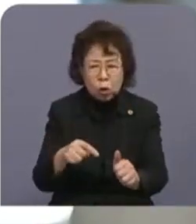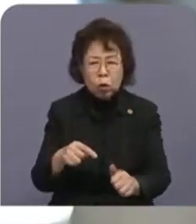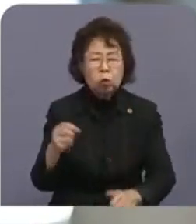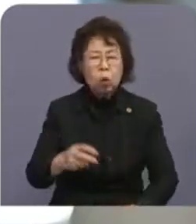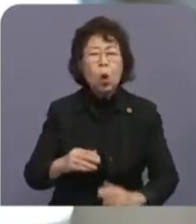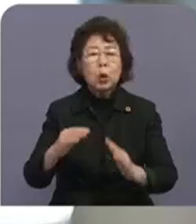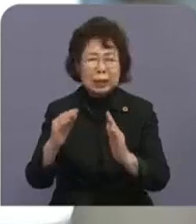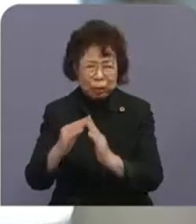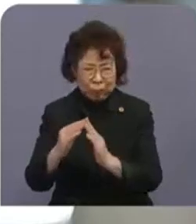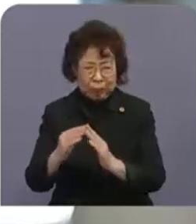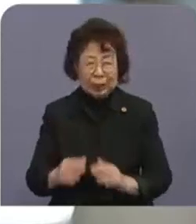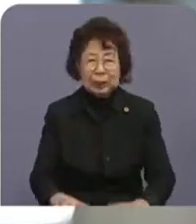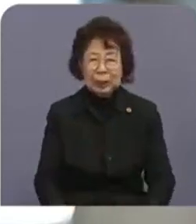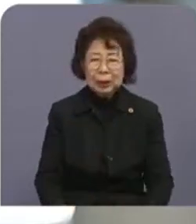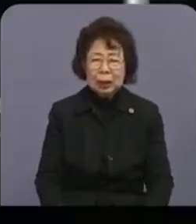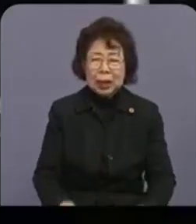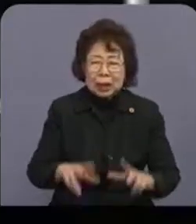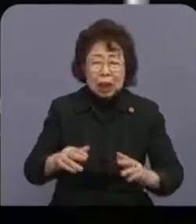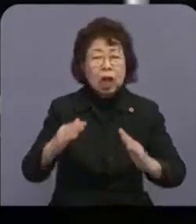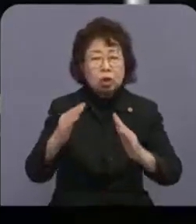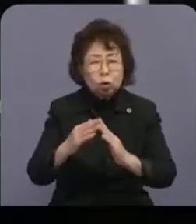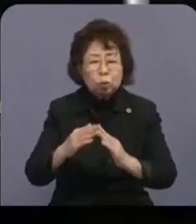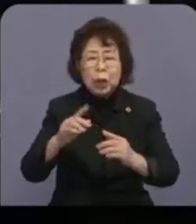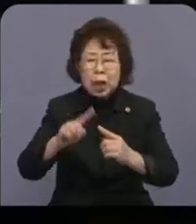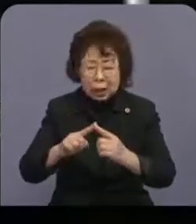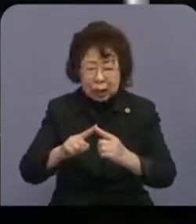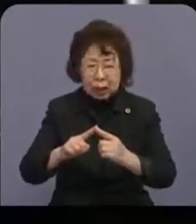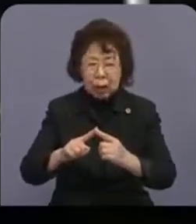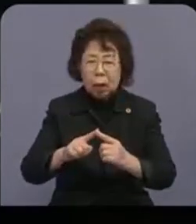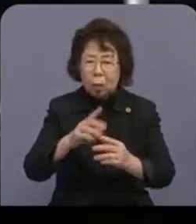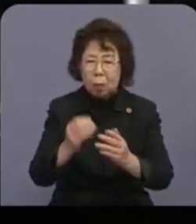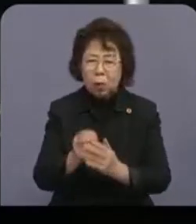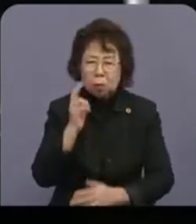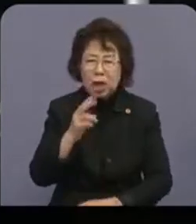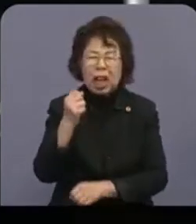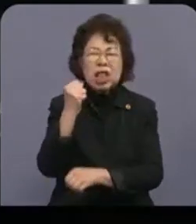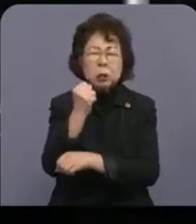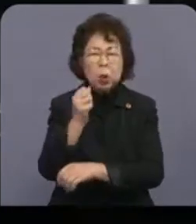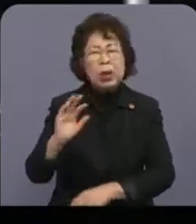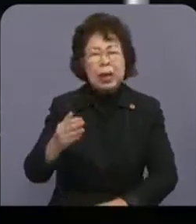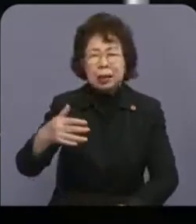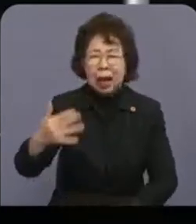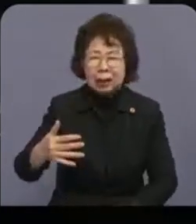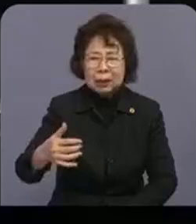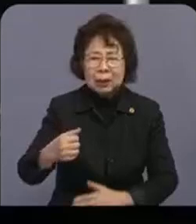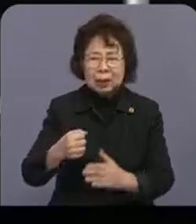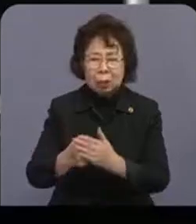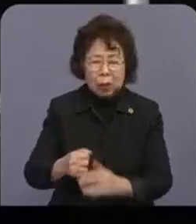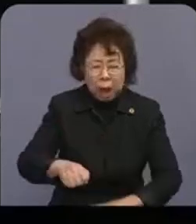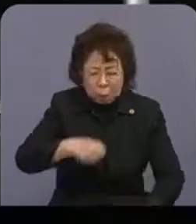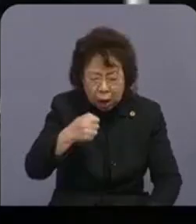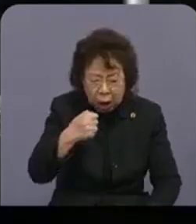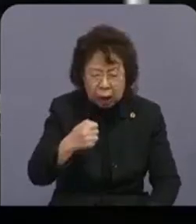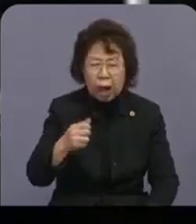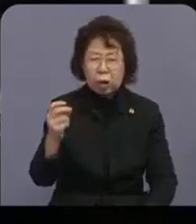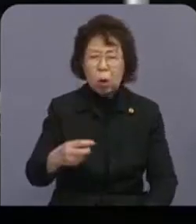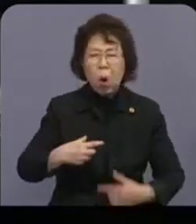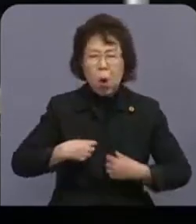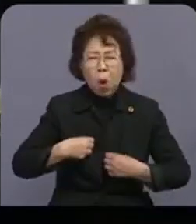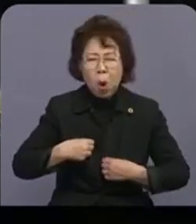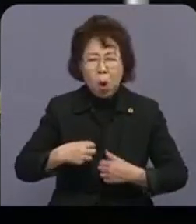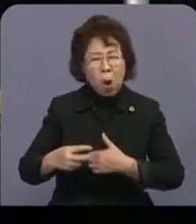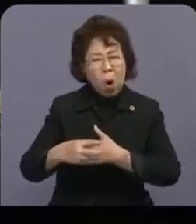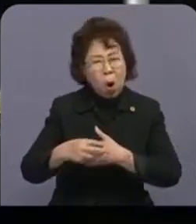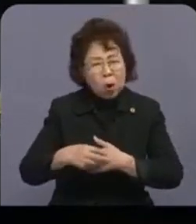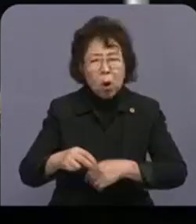그리고 주거거든요. 근데 이 주거라는 틀이 이렇게 기본이 되지 못하면 생계라든지 의료라든지